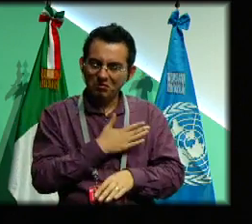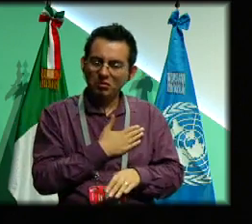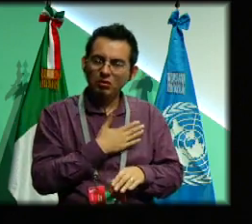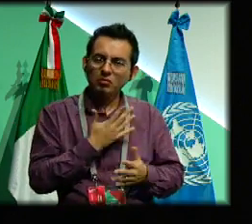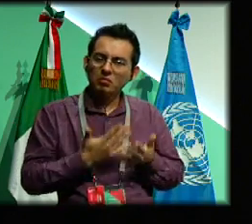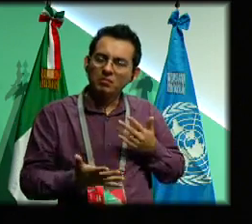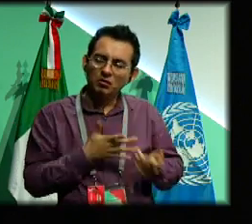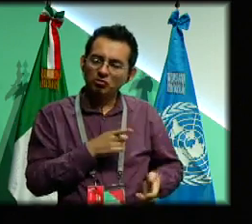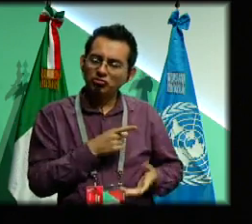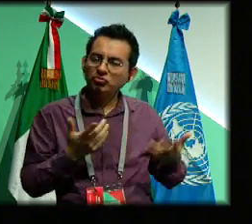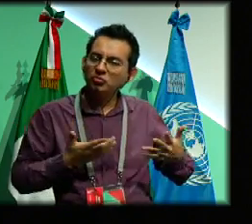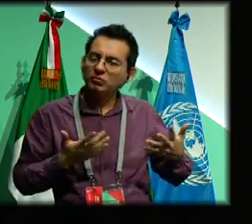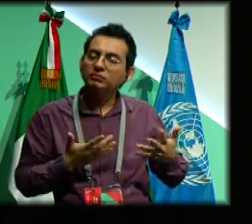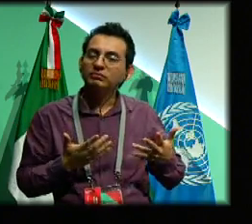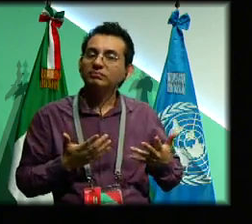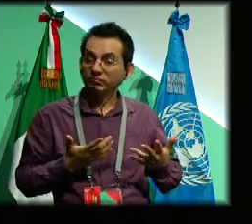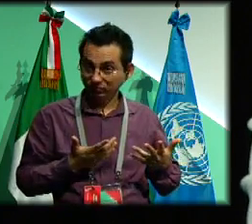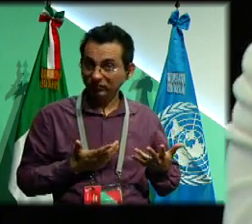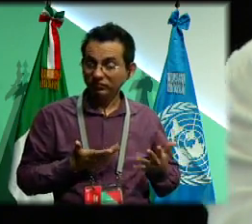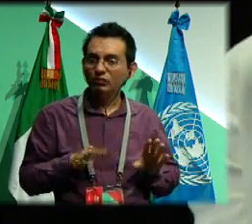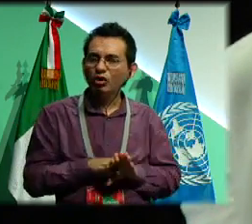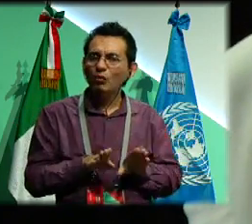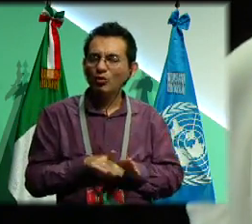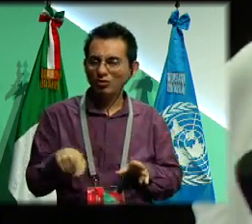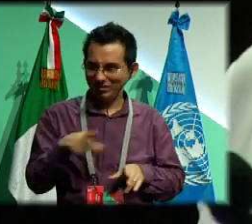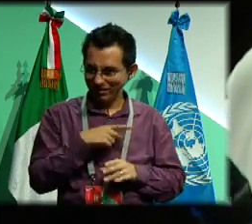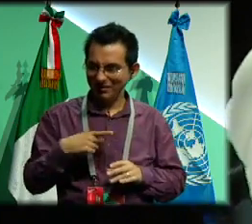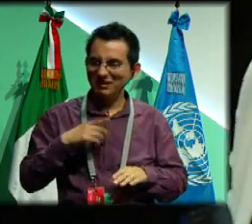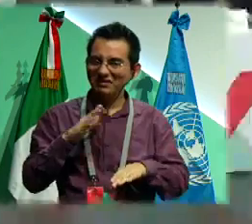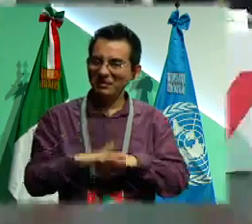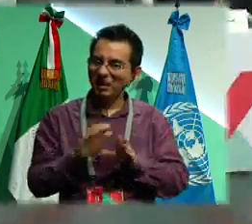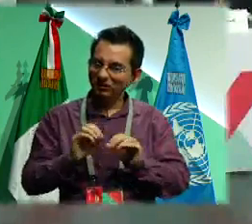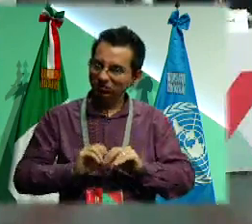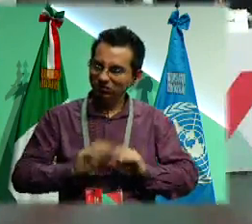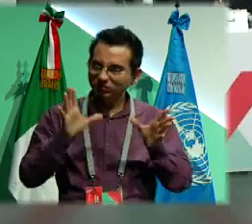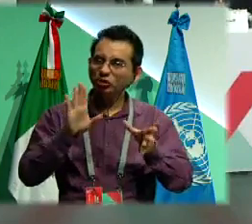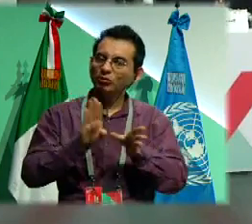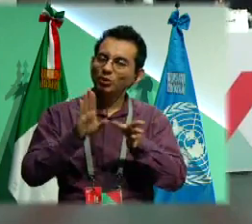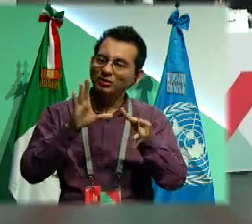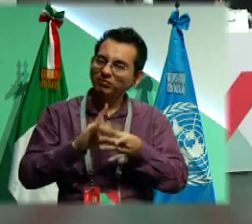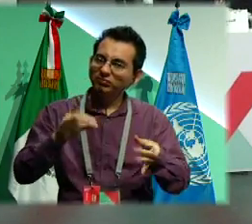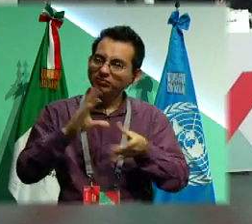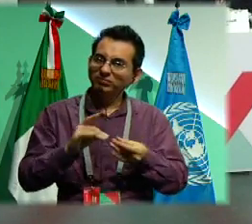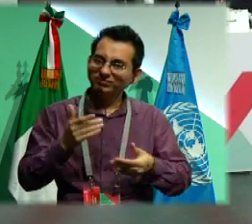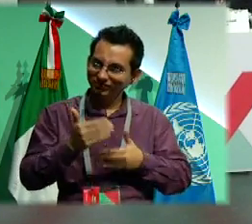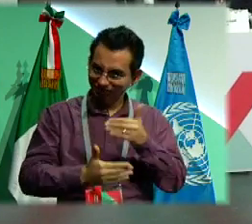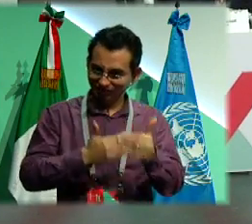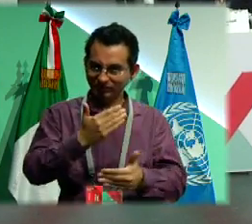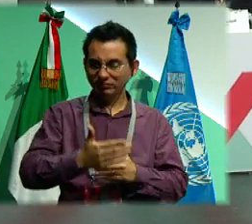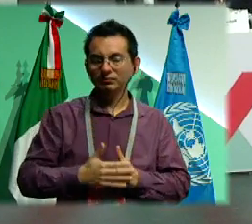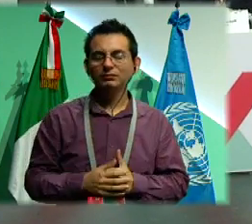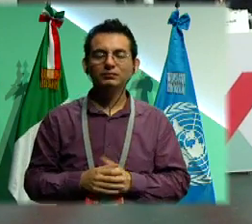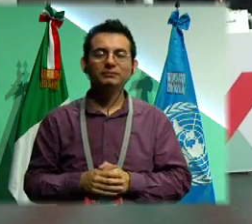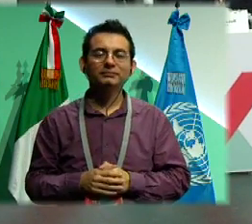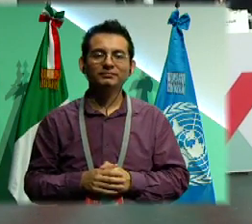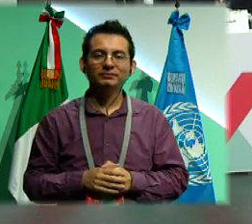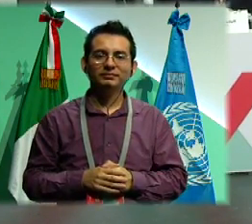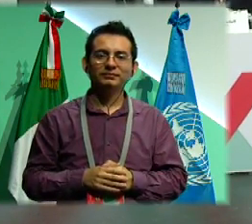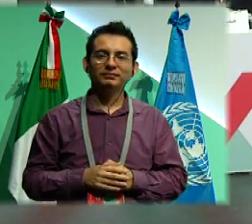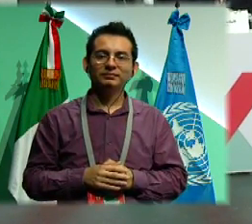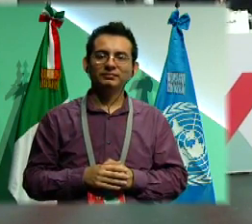et fermée? Est-ce qu'il ne devrait pas y avoir plus de transparence dans ce processus? Je